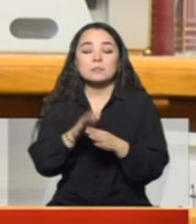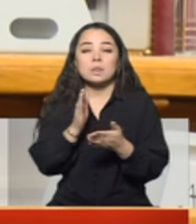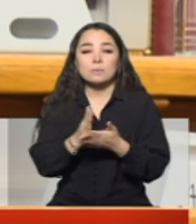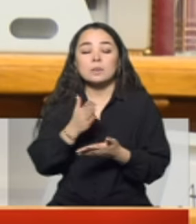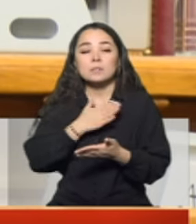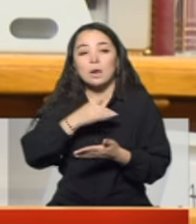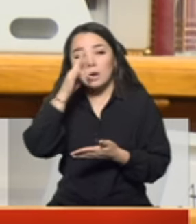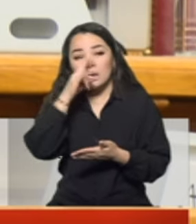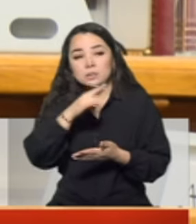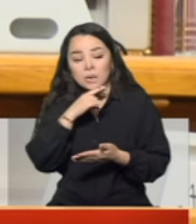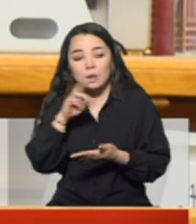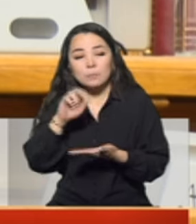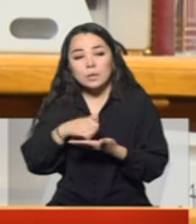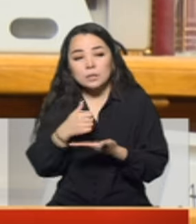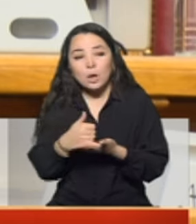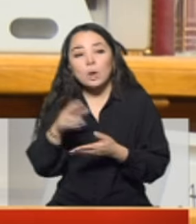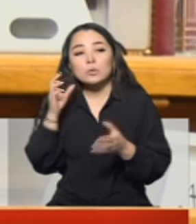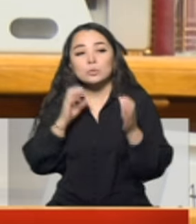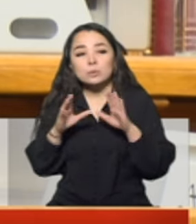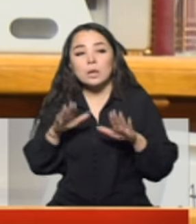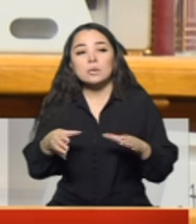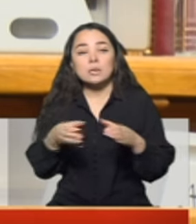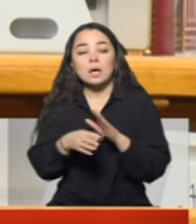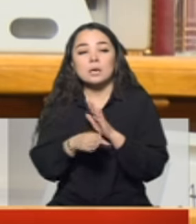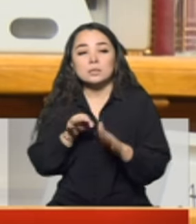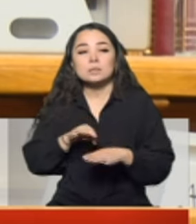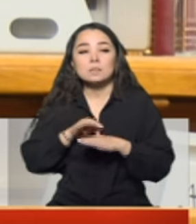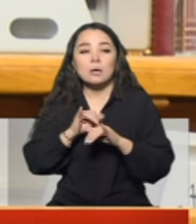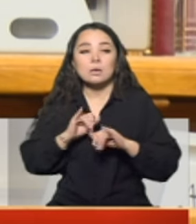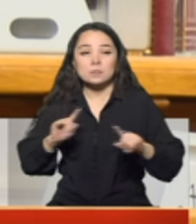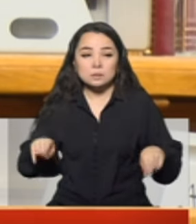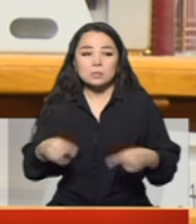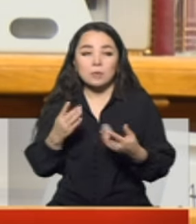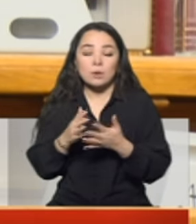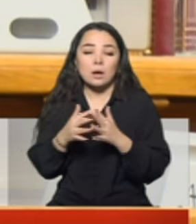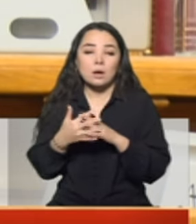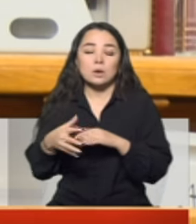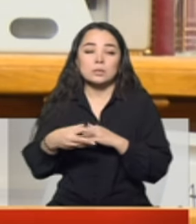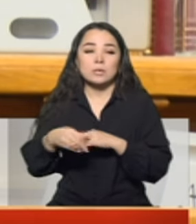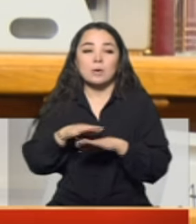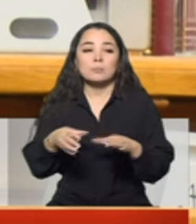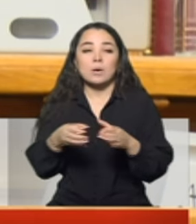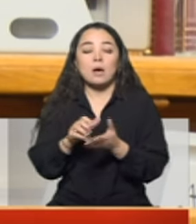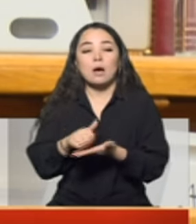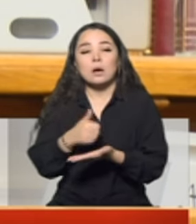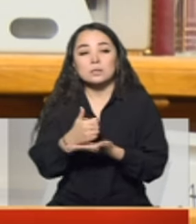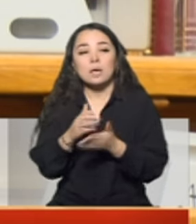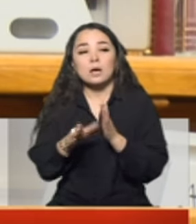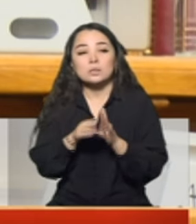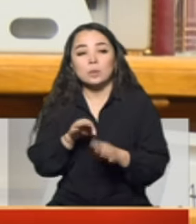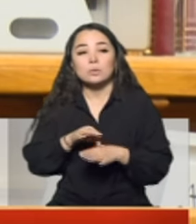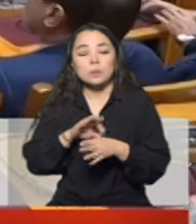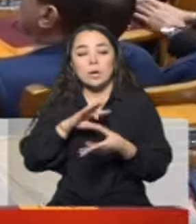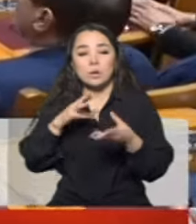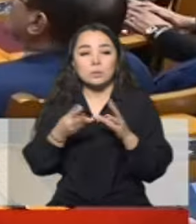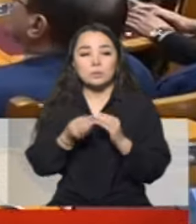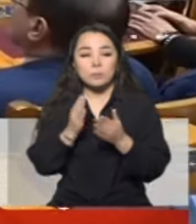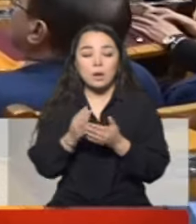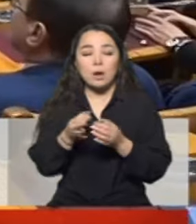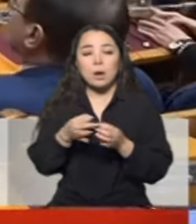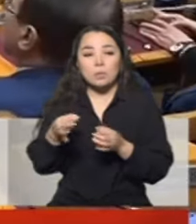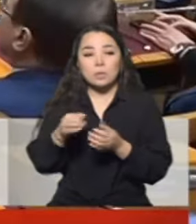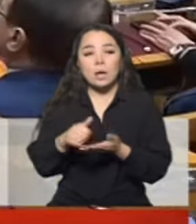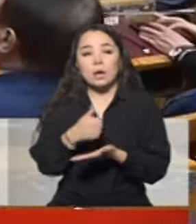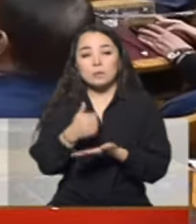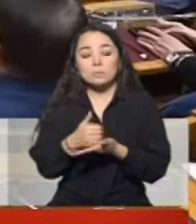Біз Қазақстандағы билік институттарының сайланбалылығын кеңейтіп жатырмыз. Ауылдық елді мекендердің әкімдерін сайлауды қалыптастырдық. Енді аудан